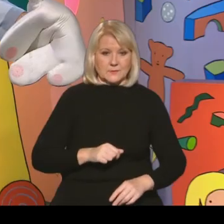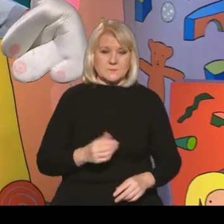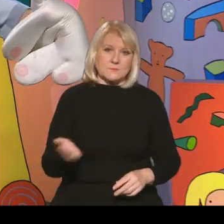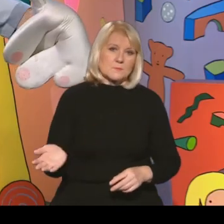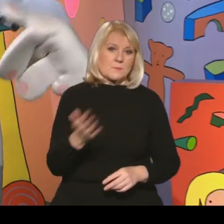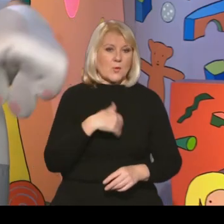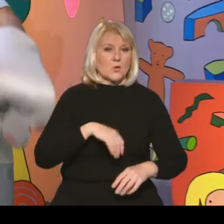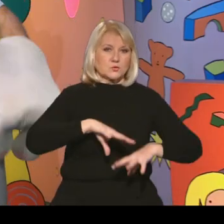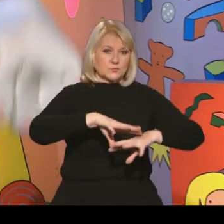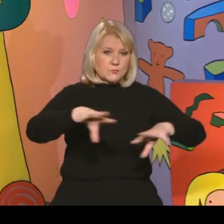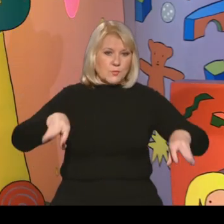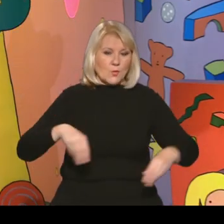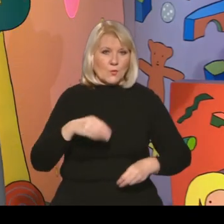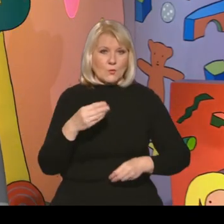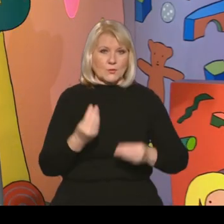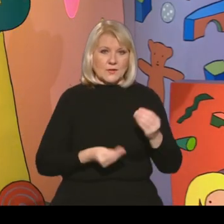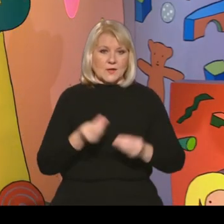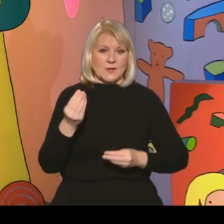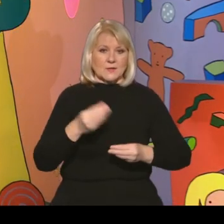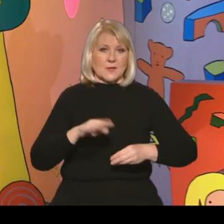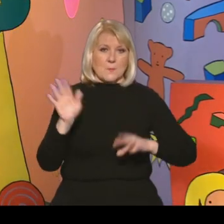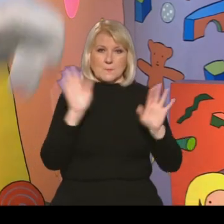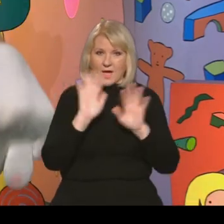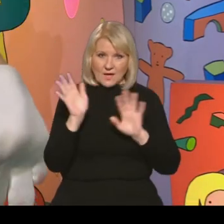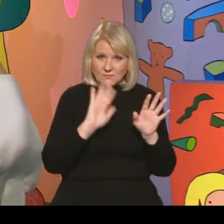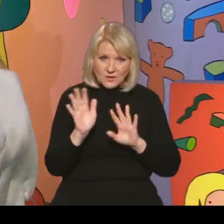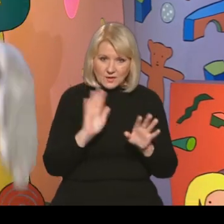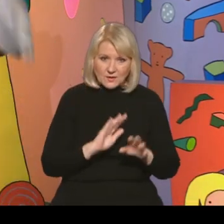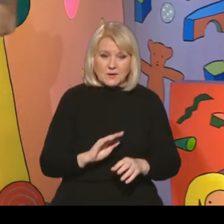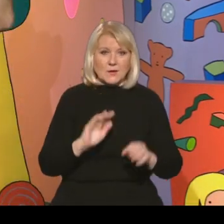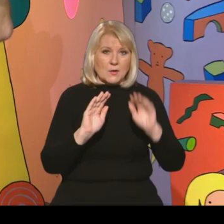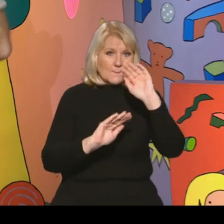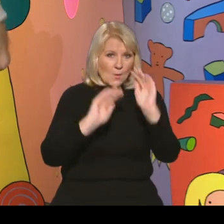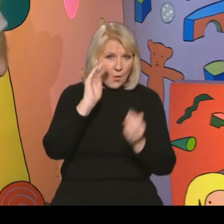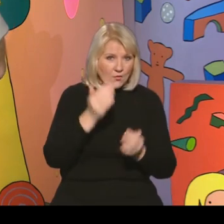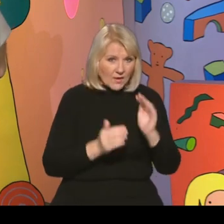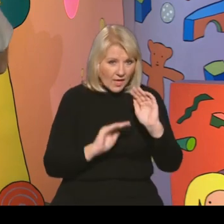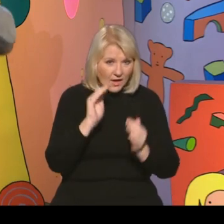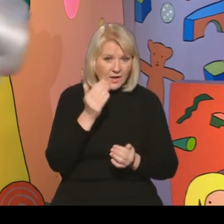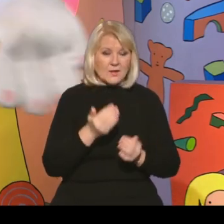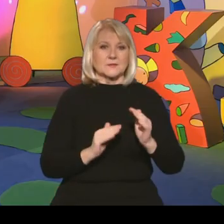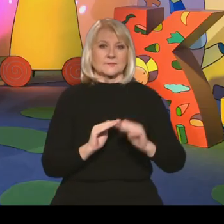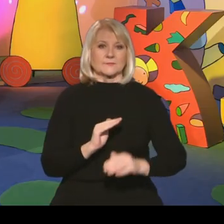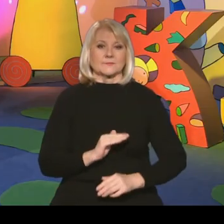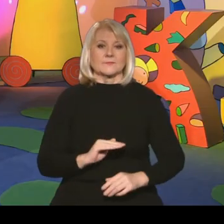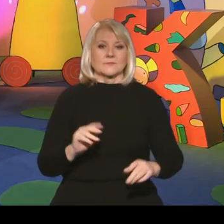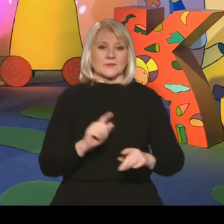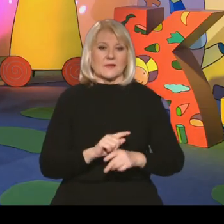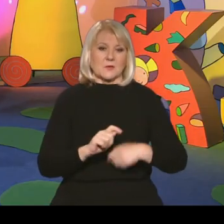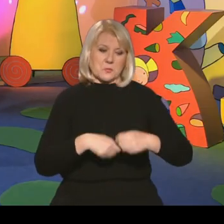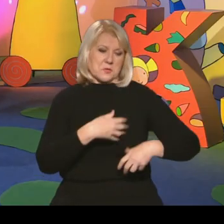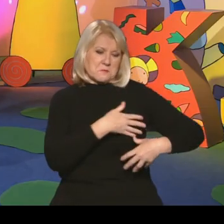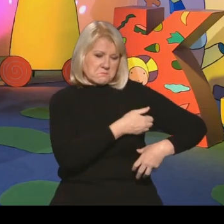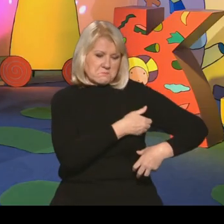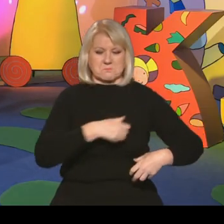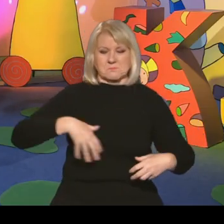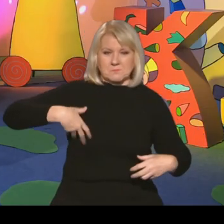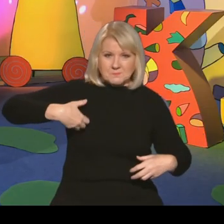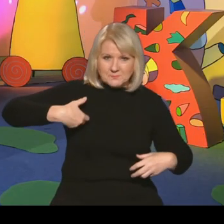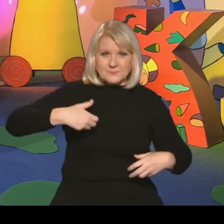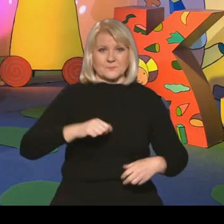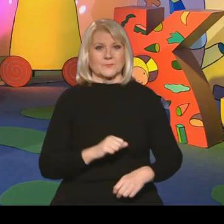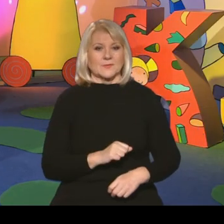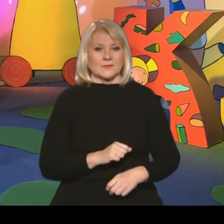si rád společně. Zamávejte, pohlaďte se, podrbejte se, pochrapte